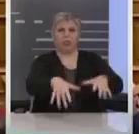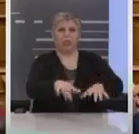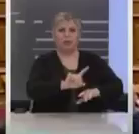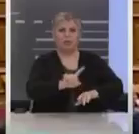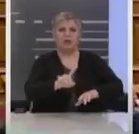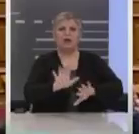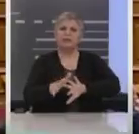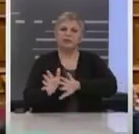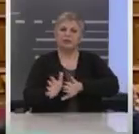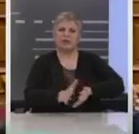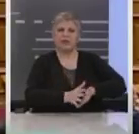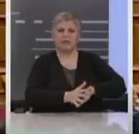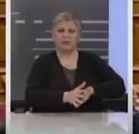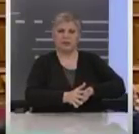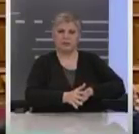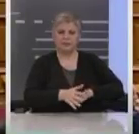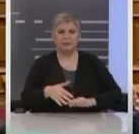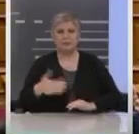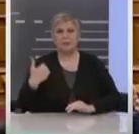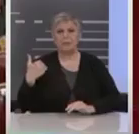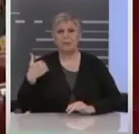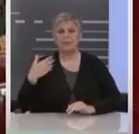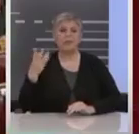Άκουσα λοιπόν σήμερα τον κύριο Μητσοτάκη,